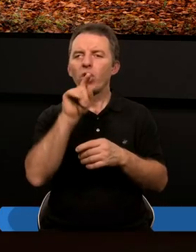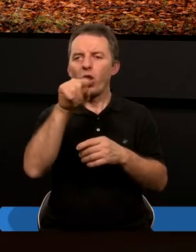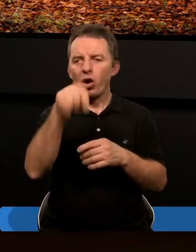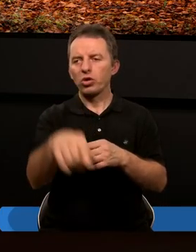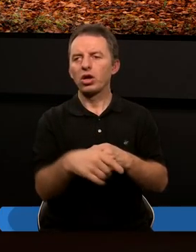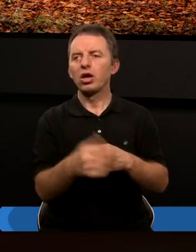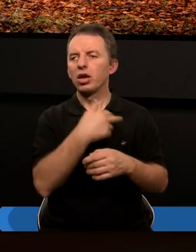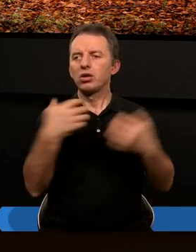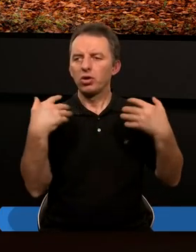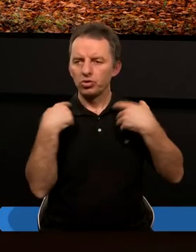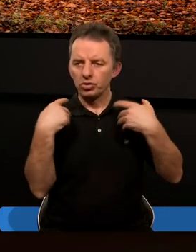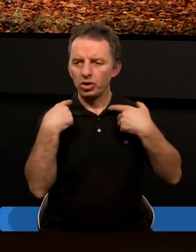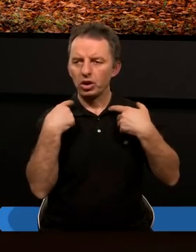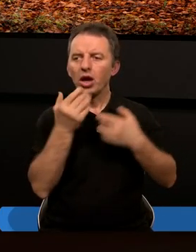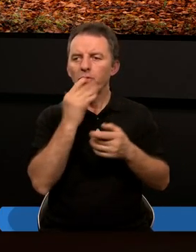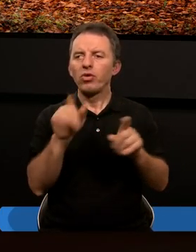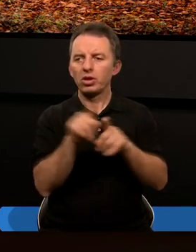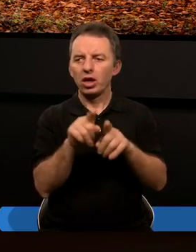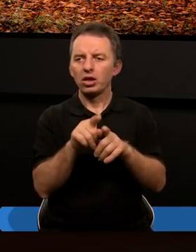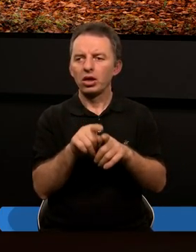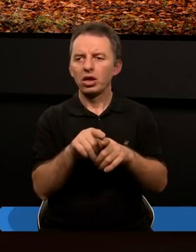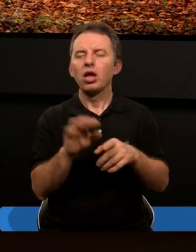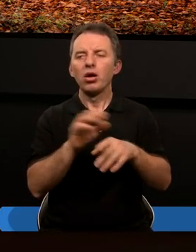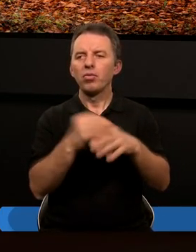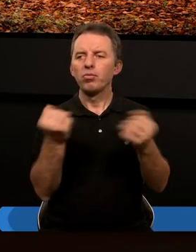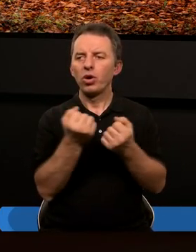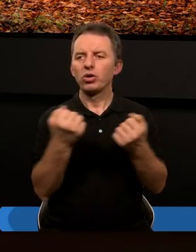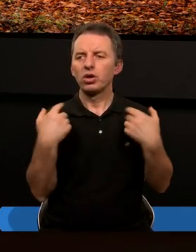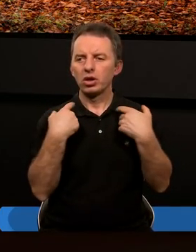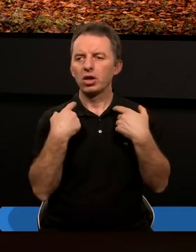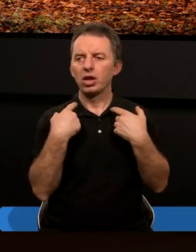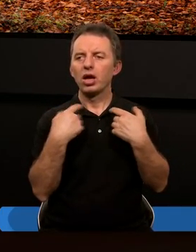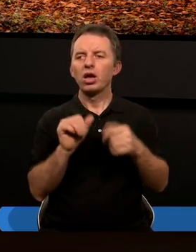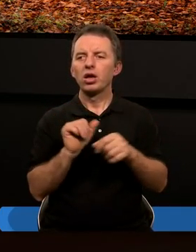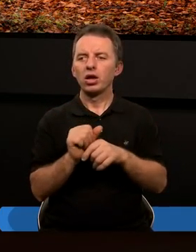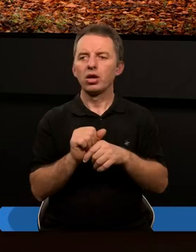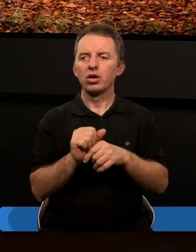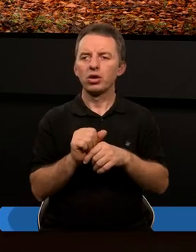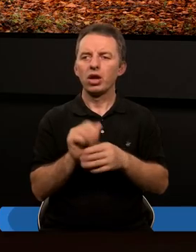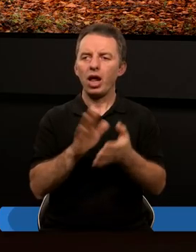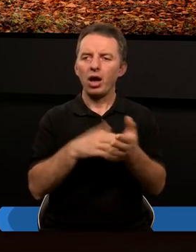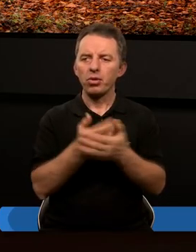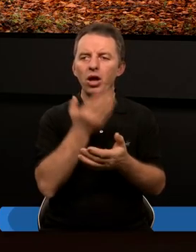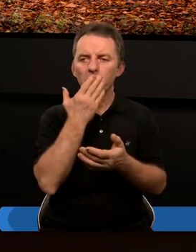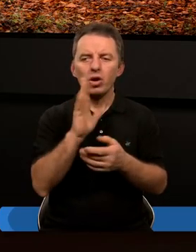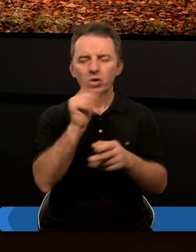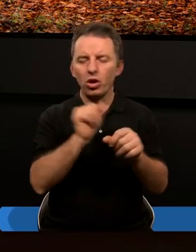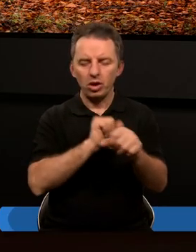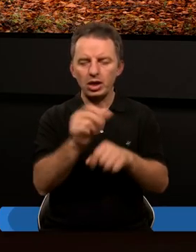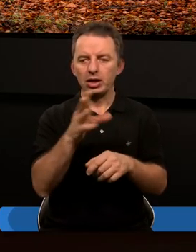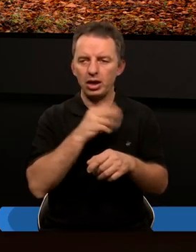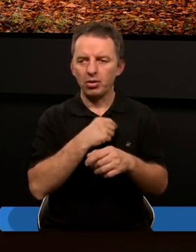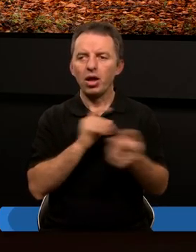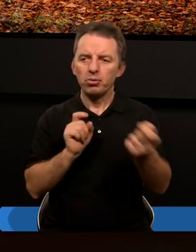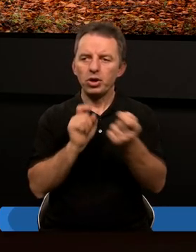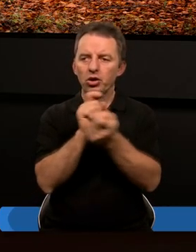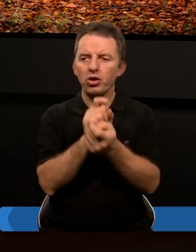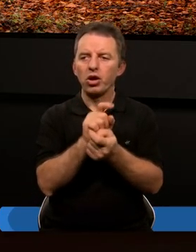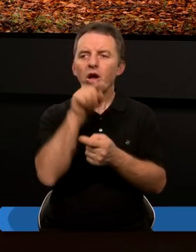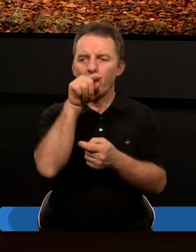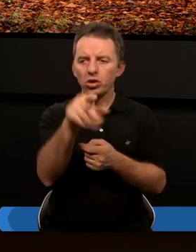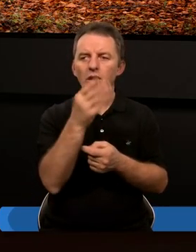o tych naszych życiowych decyzjach, mówi też dosyć mocnym jesekiem na przykład, kiedy mówi, kto nie jest ze mną, jest przeciwko